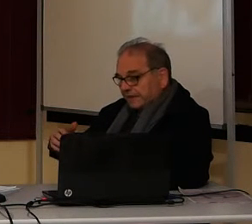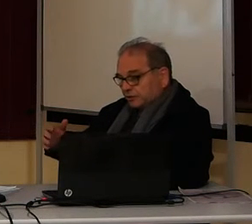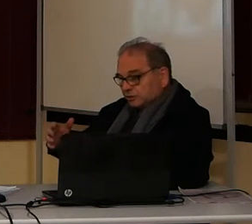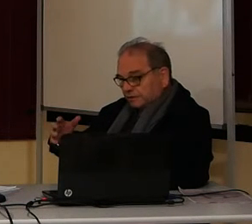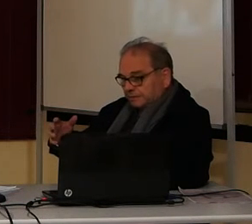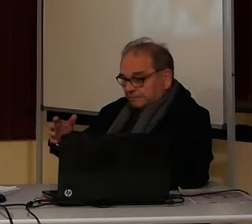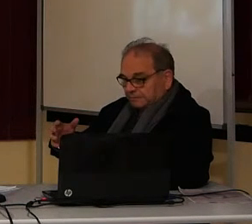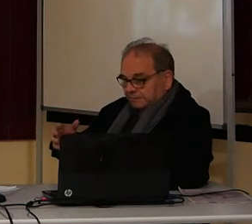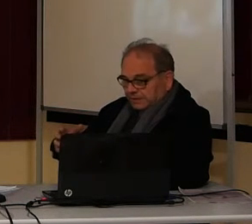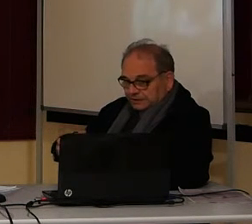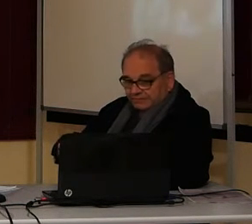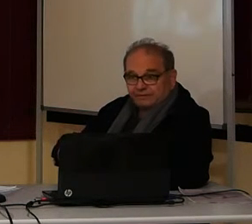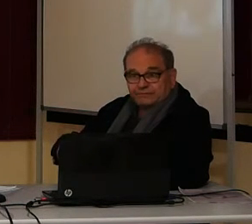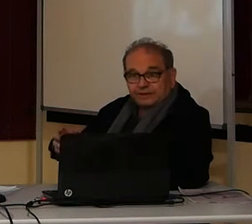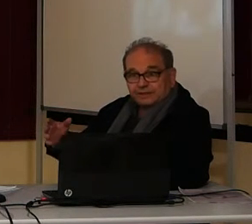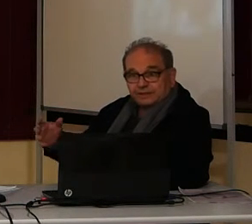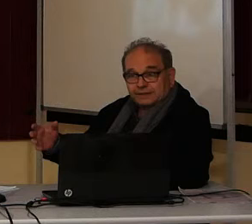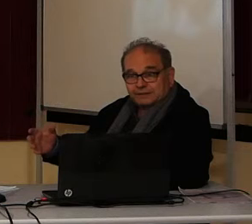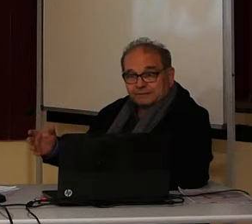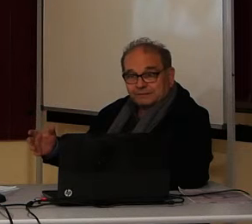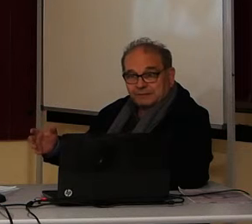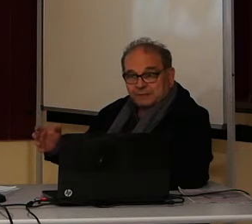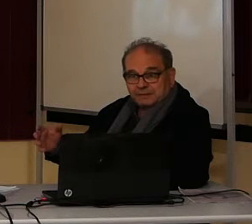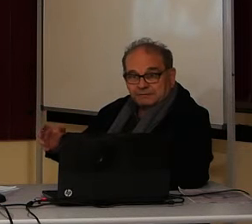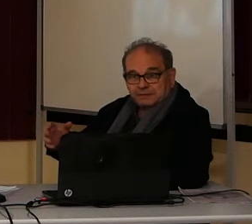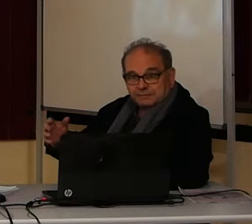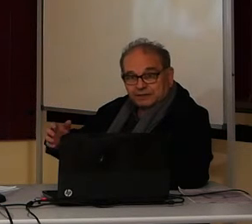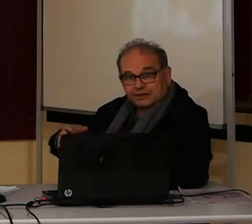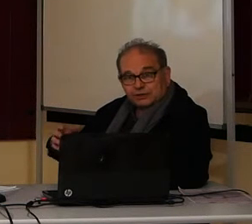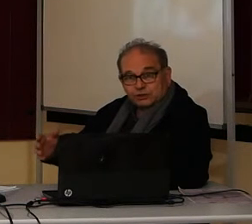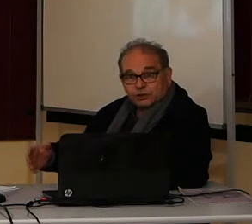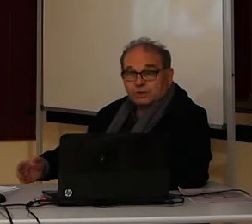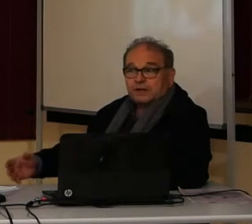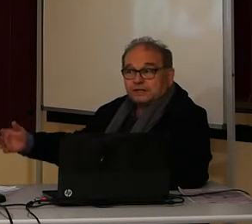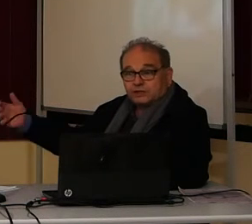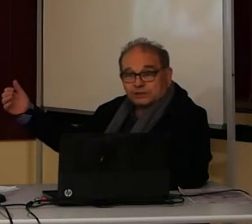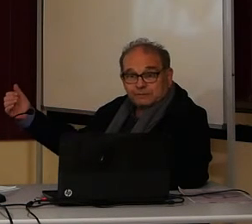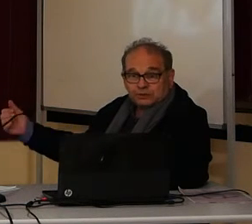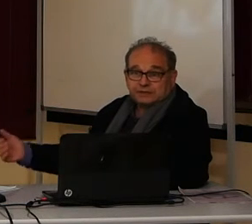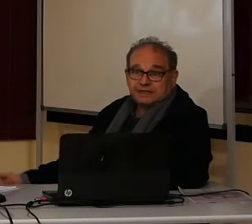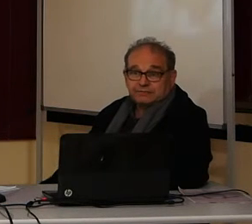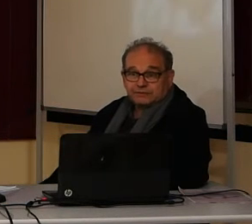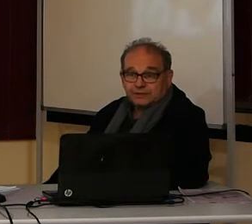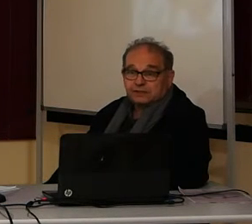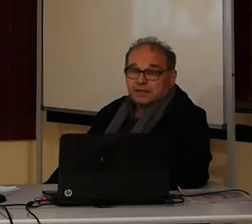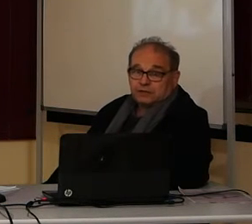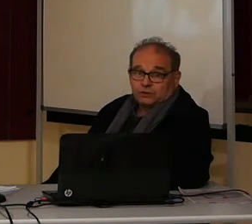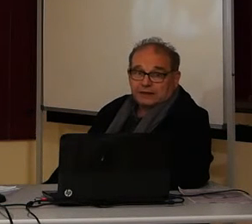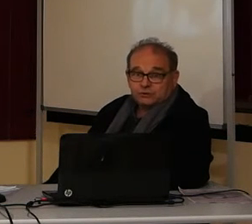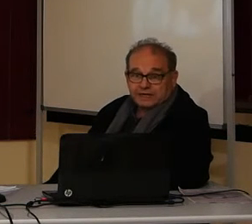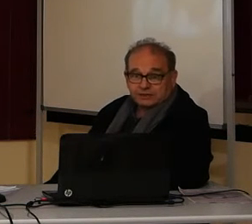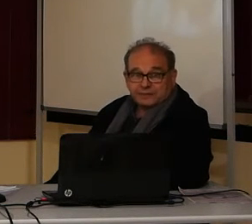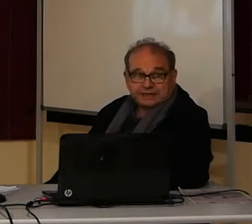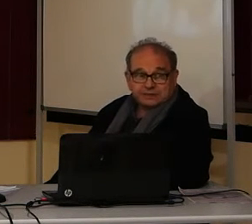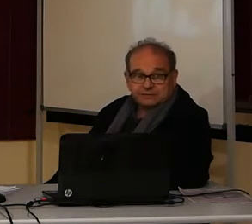hi ha menys gent fent feina que en relació, i això de la mortalitat infantil. El